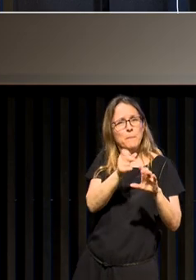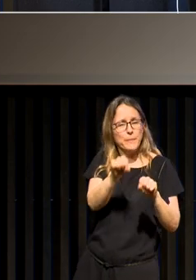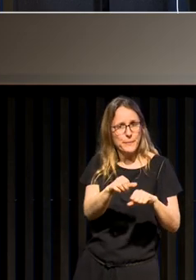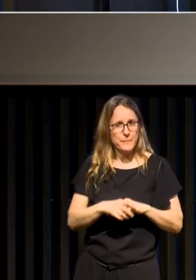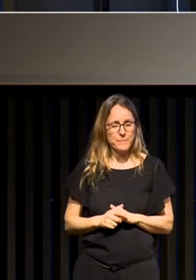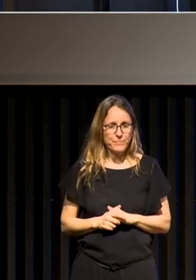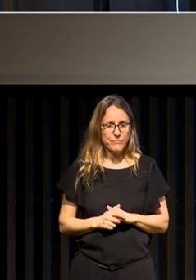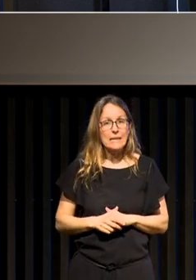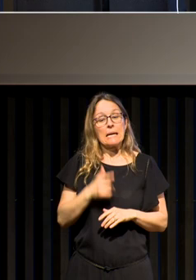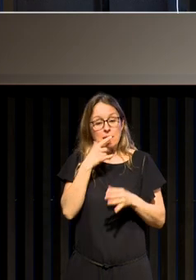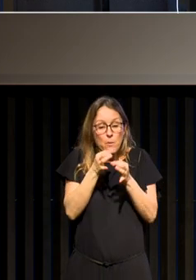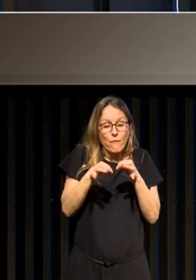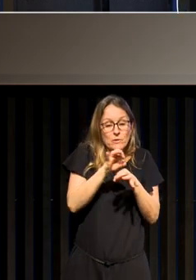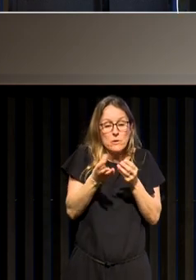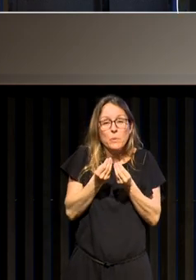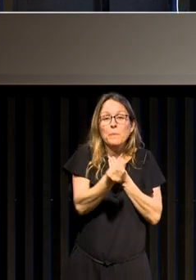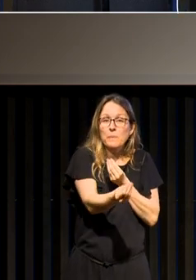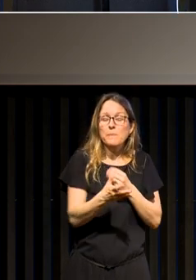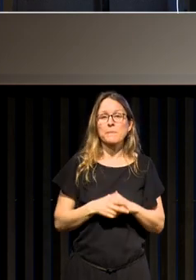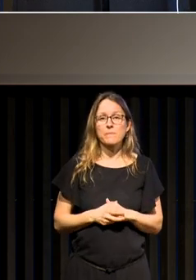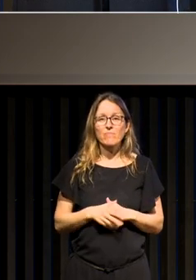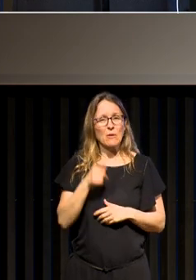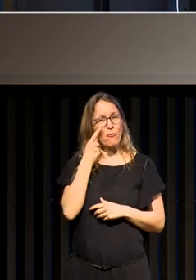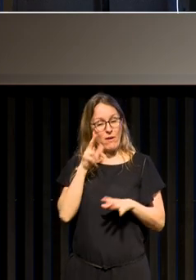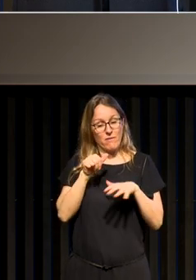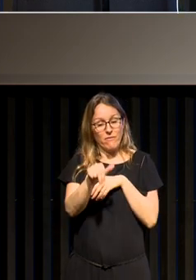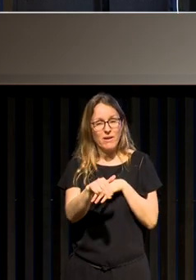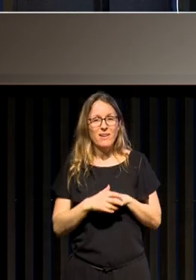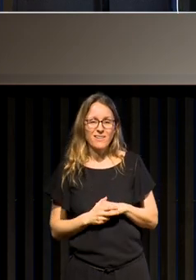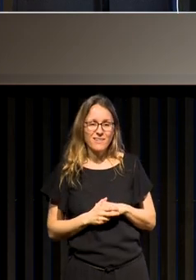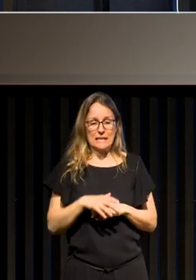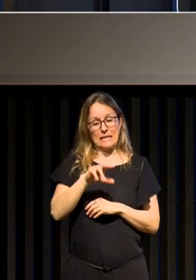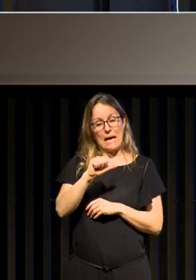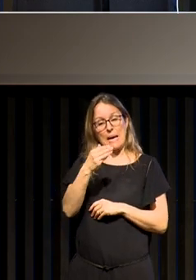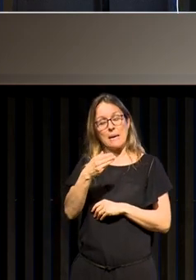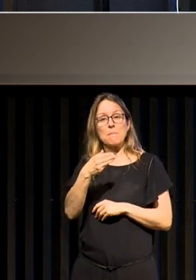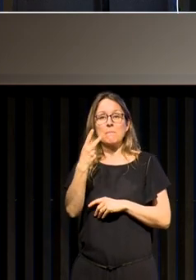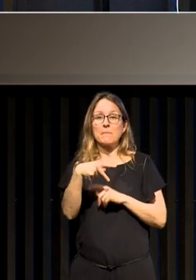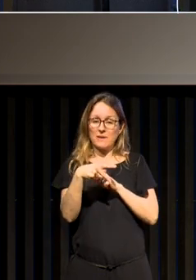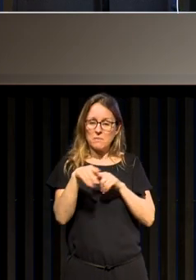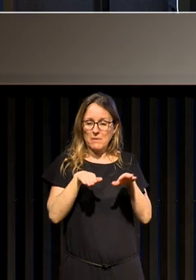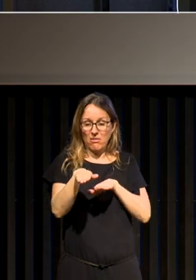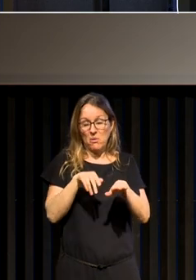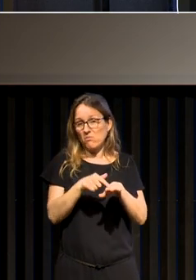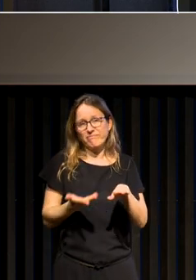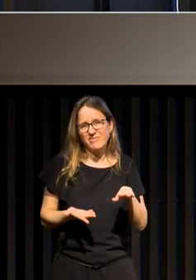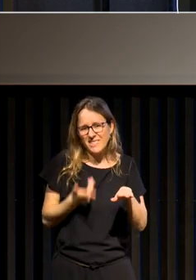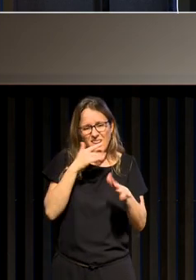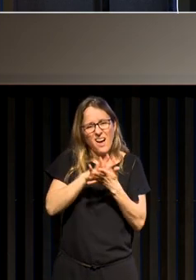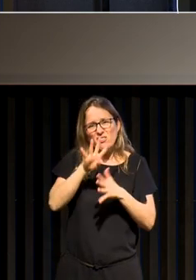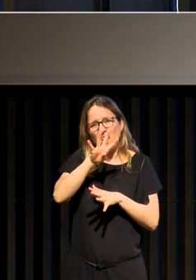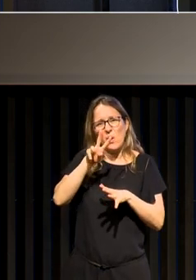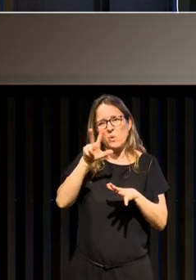Et pour un don d'ovocyte, vous allez voir que l'efficacité de l'AMP est pratiquement nulle après 43